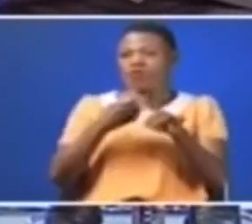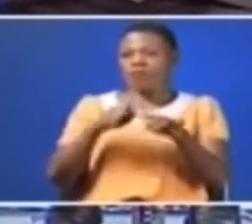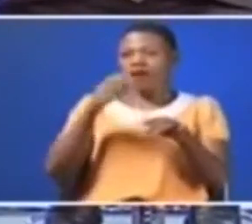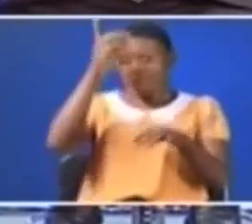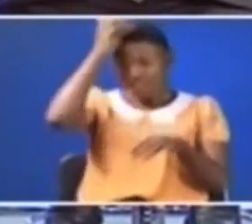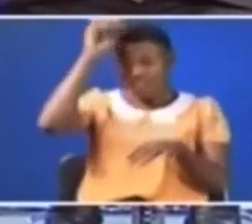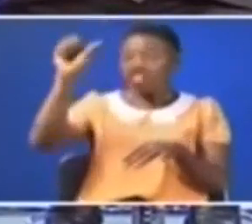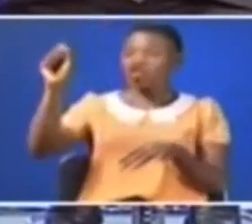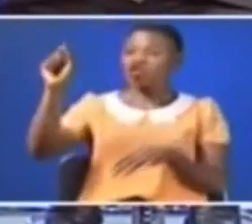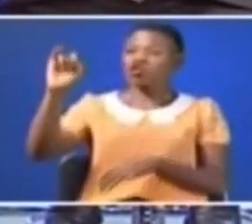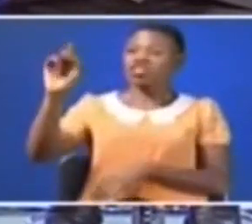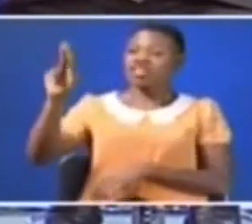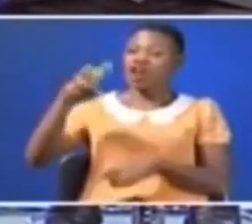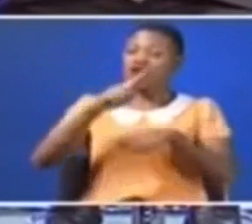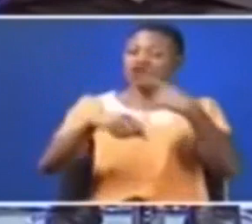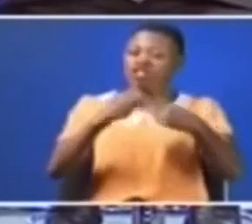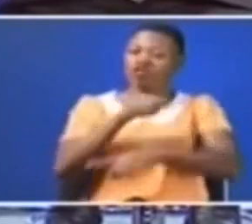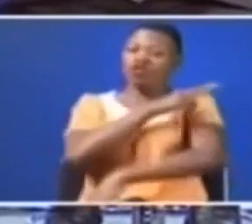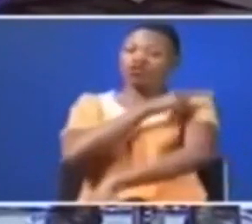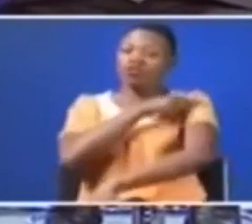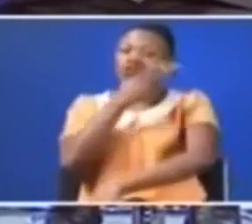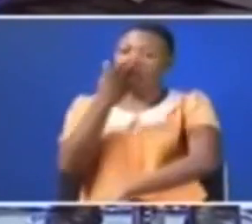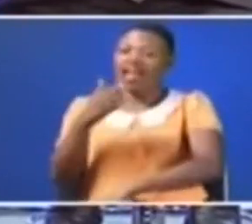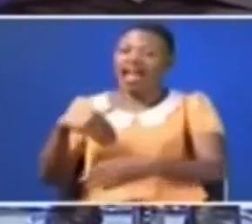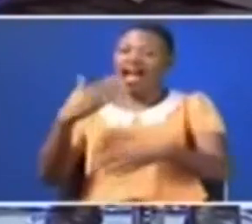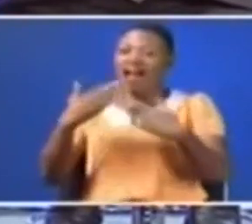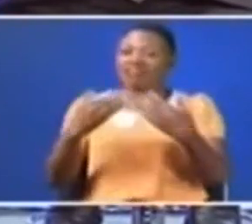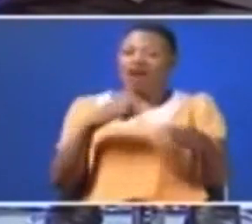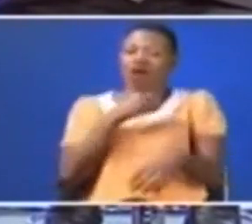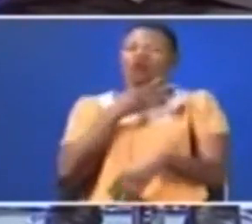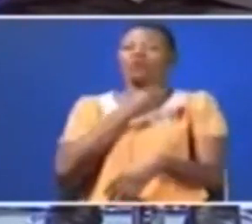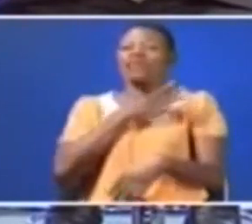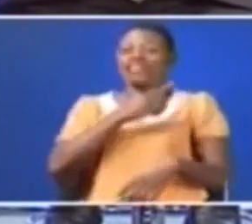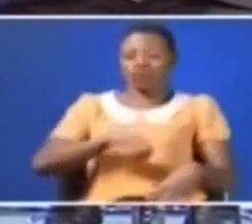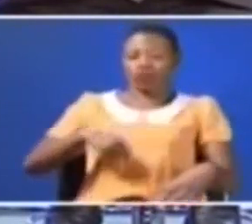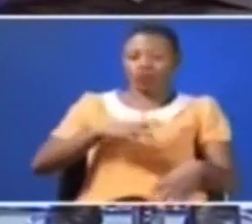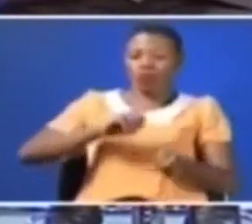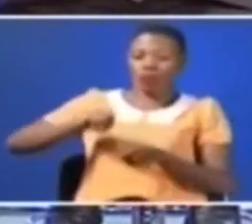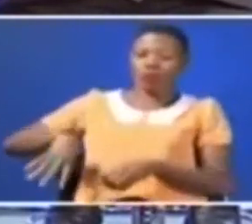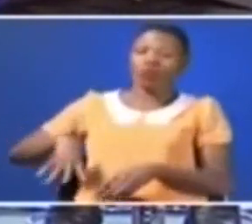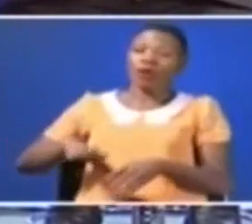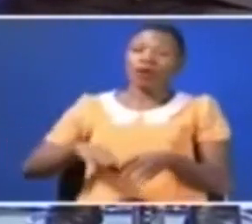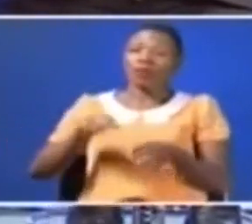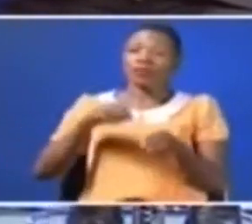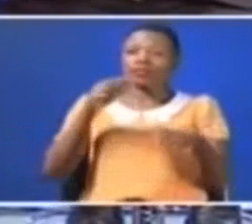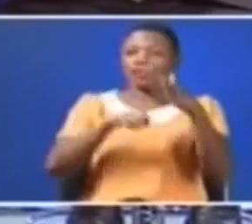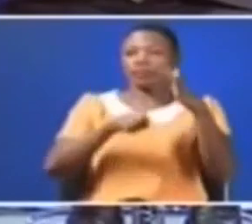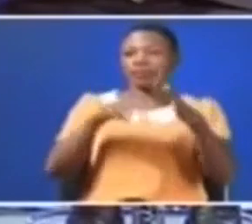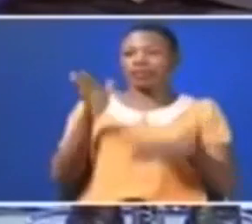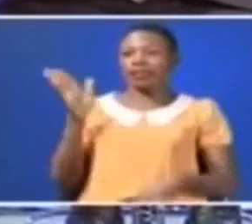Sotik wanaendelea kupata matibabu baada ya kulalamikia maumivu ya tumbo na kuharisha. Mary Mwoki na maelezo